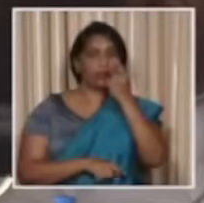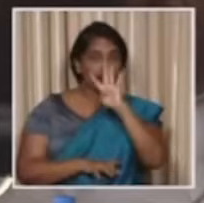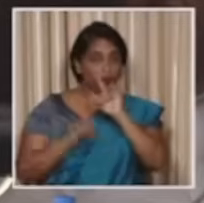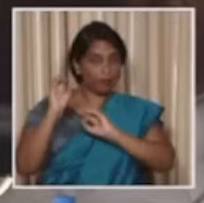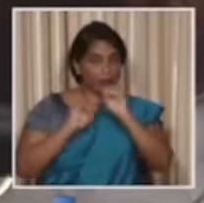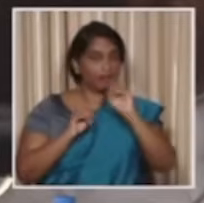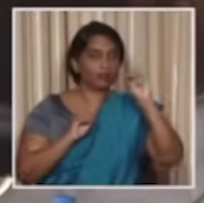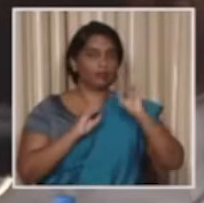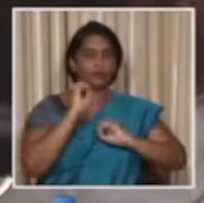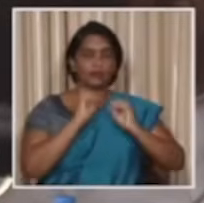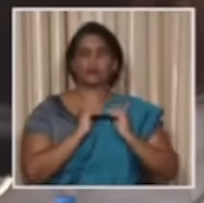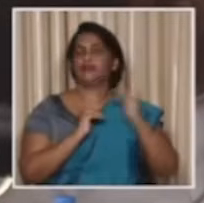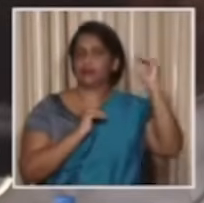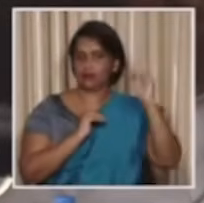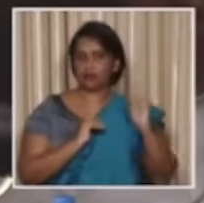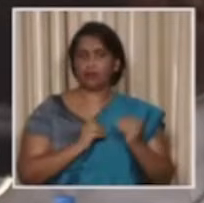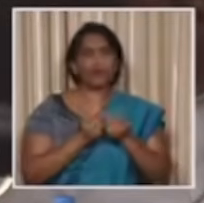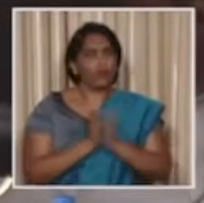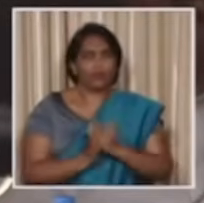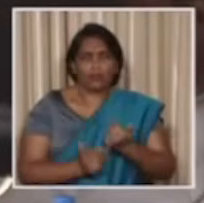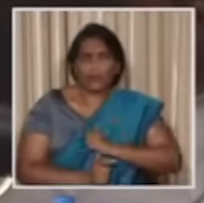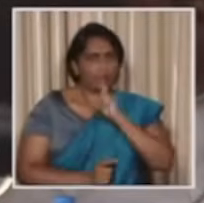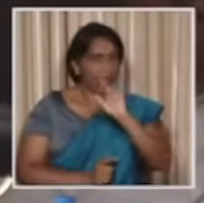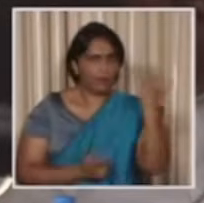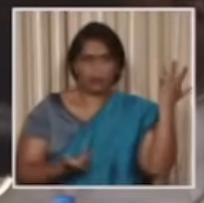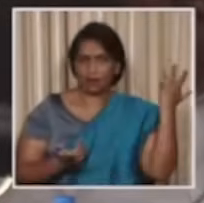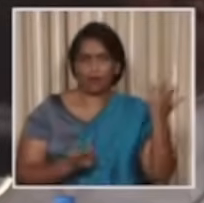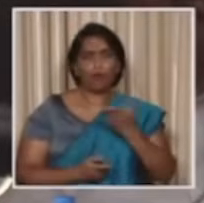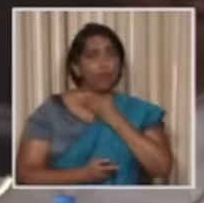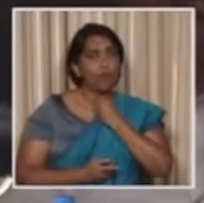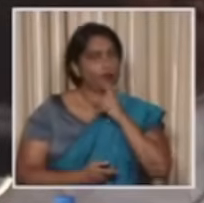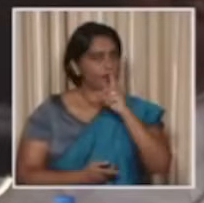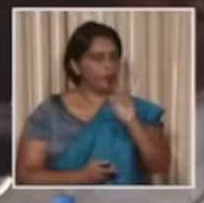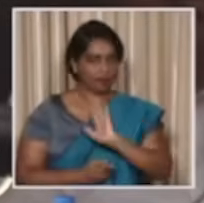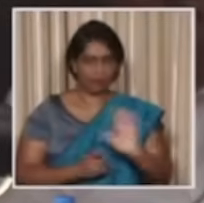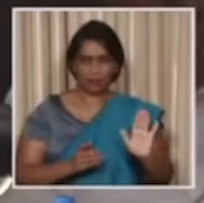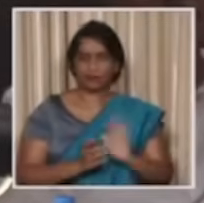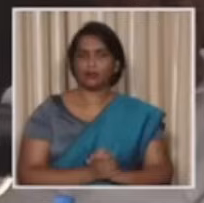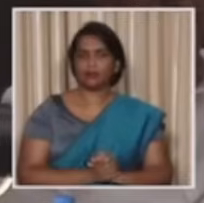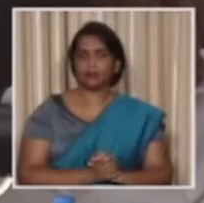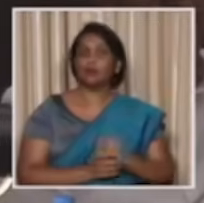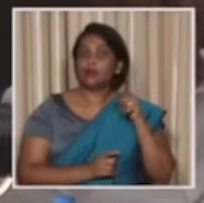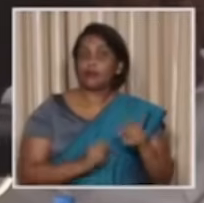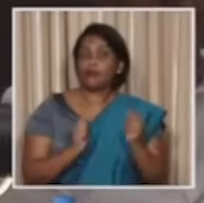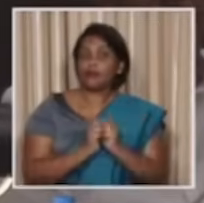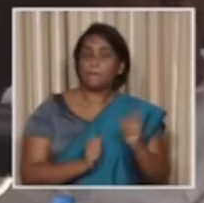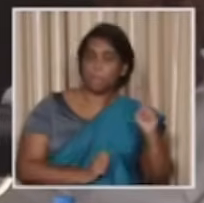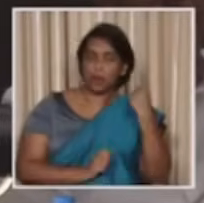ඉඳලා 130 වෙනකම් වැඩි කරනවා කියලා සොකමැත්ත නැහැ ඒ නිසා මුසාව කියන්න එපා මෙතන මේක කරන්නේ